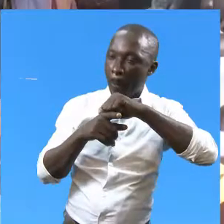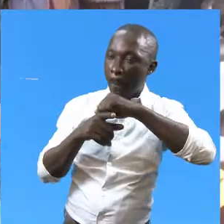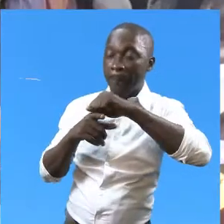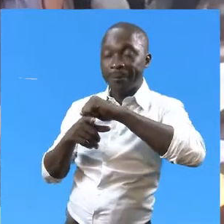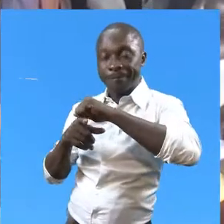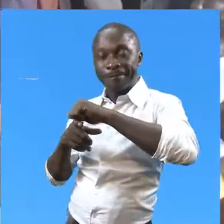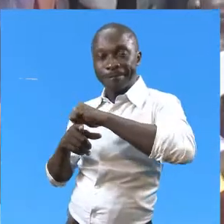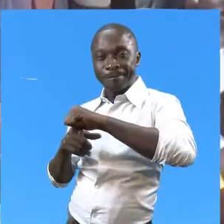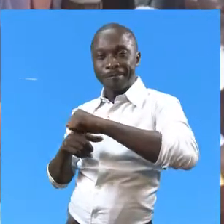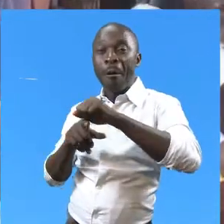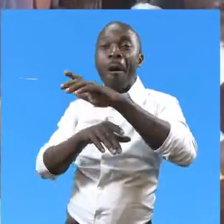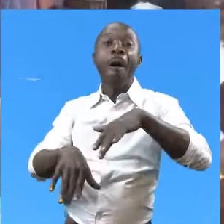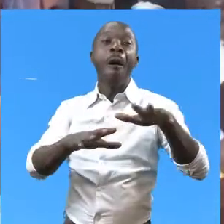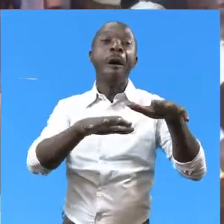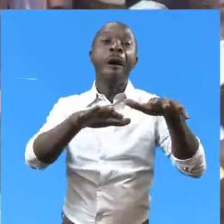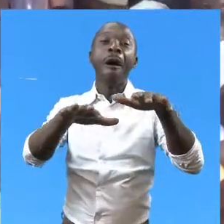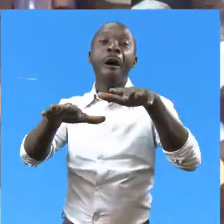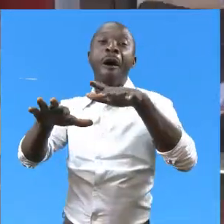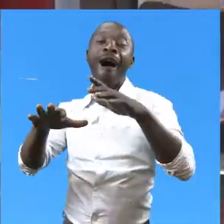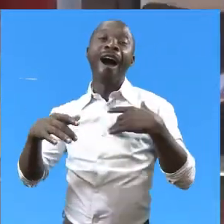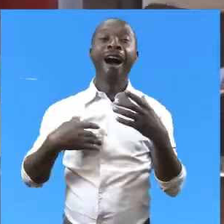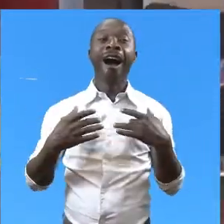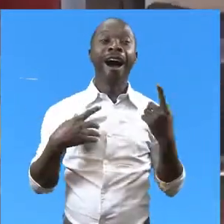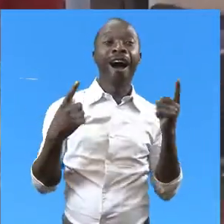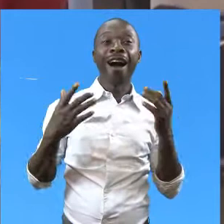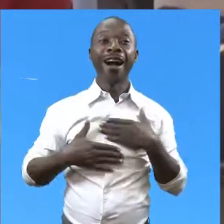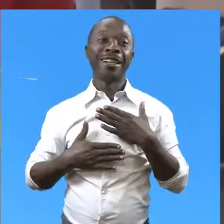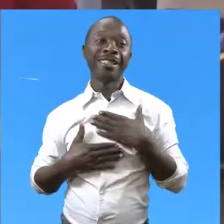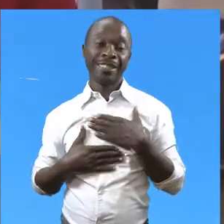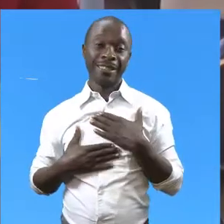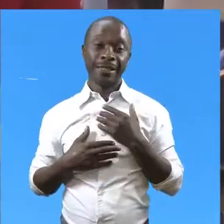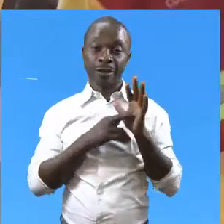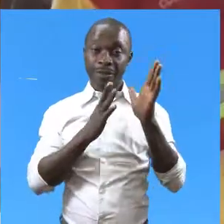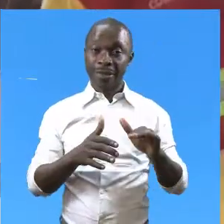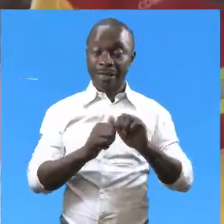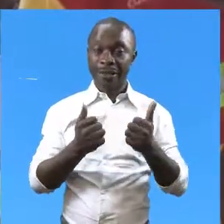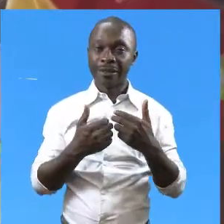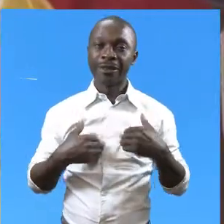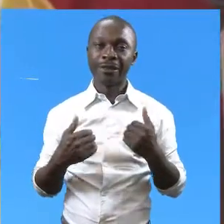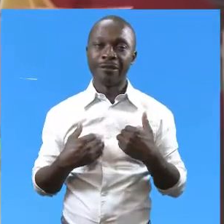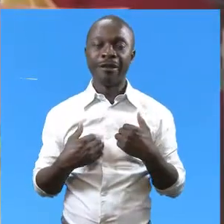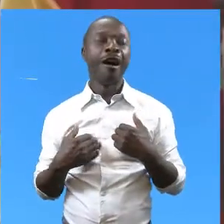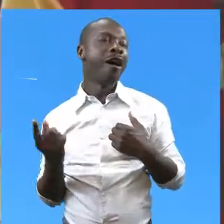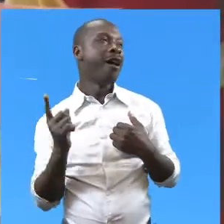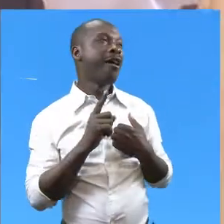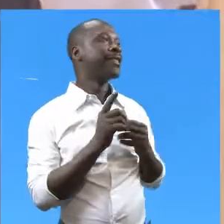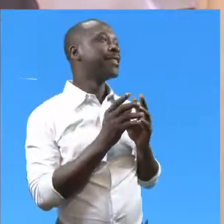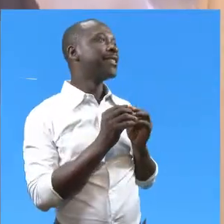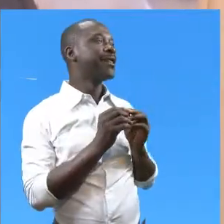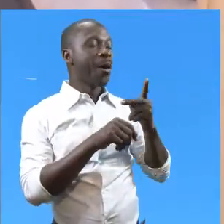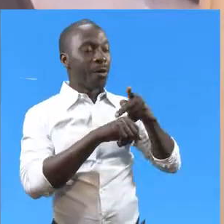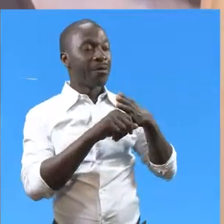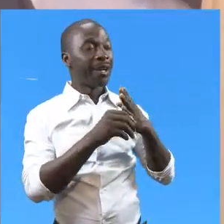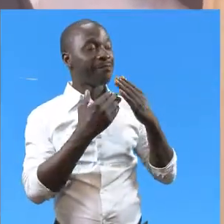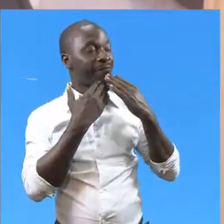entrepreneurial. Devant une foule en liesse, les représentants des associations des jeunes ont remercié le chef de l'État